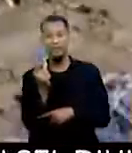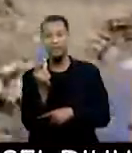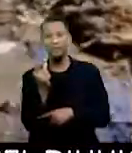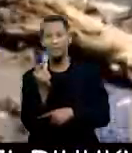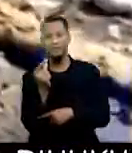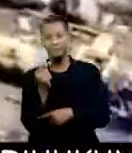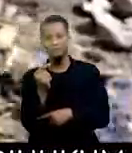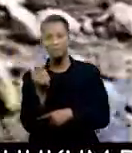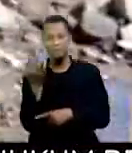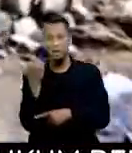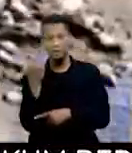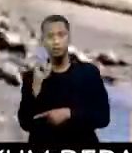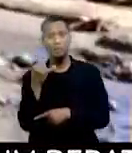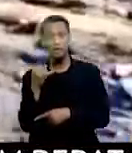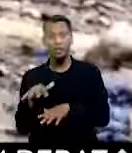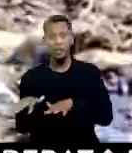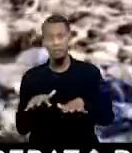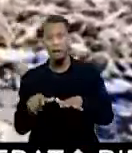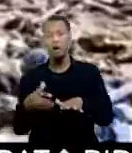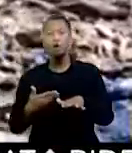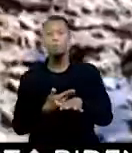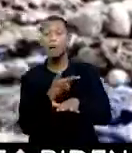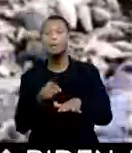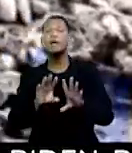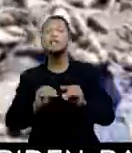gempa Jumat lalu, korban sedang bekerja di ladang.